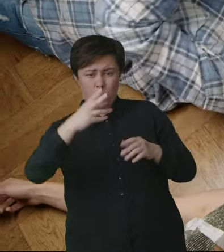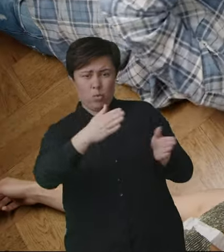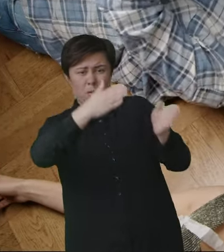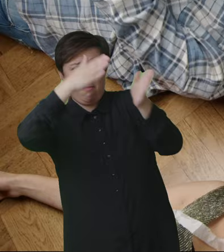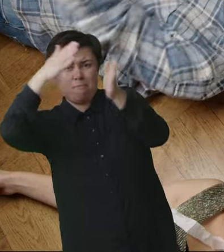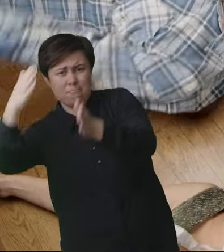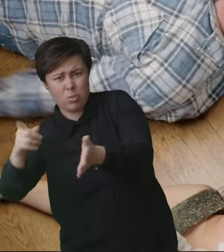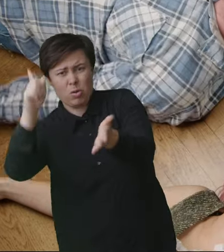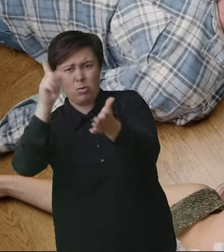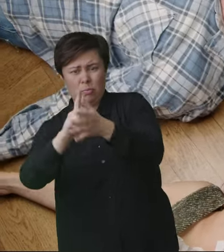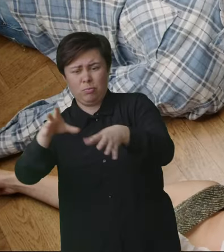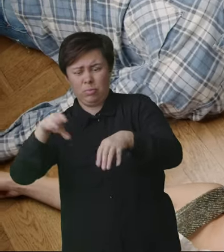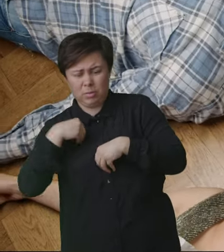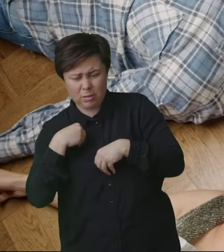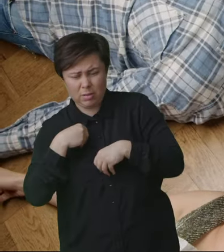peł.